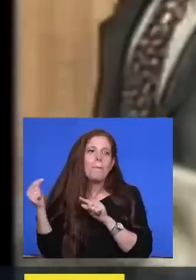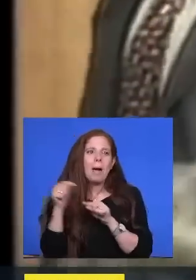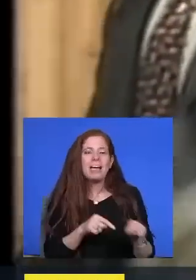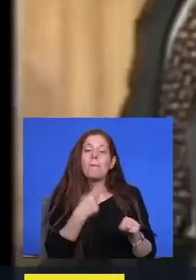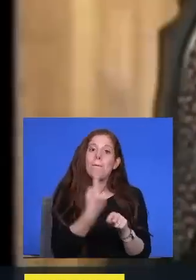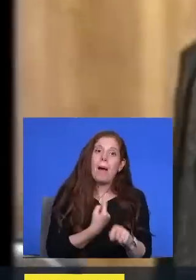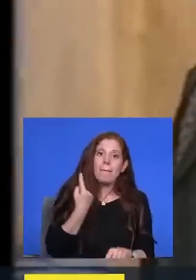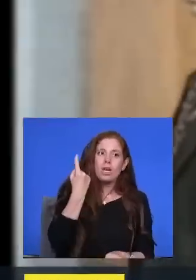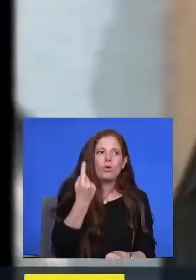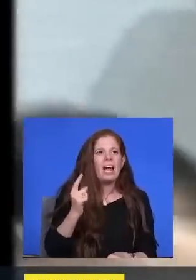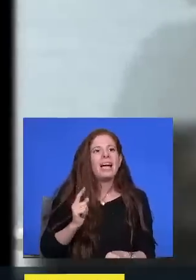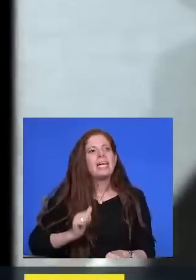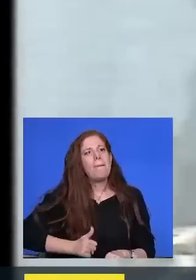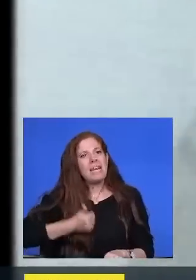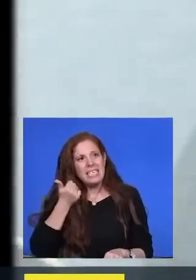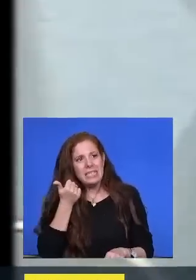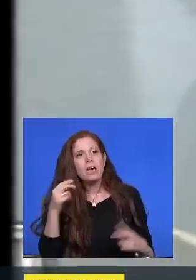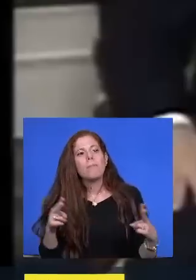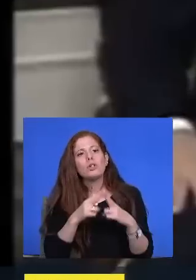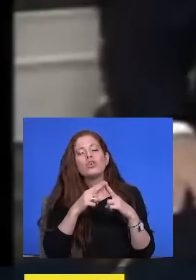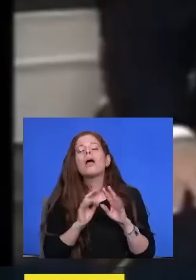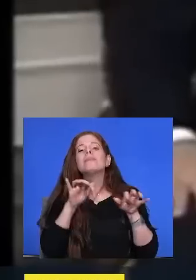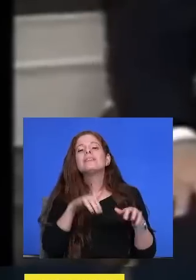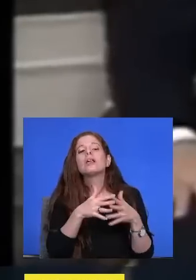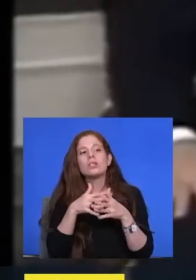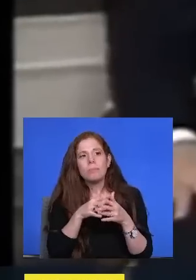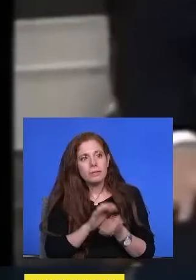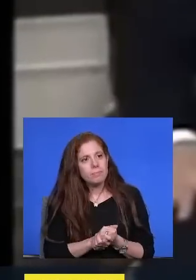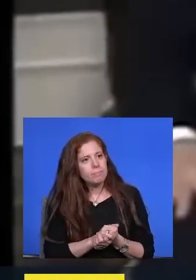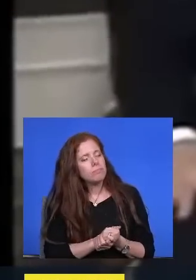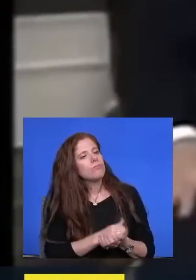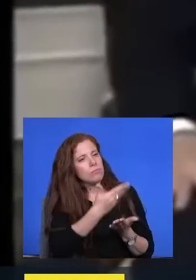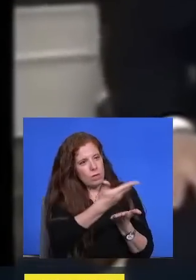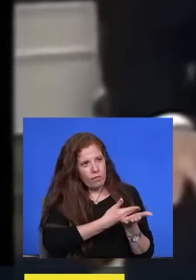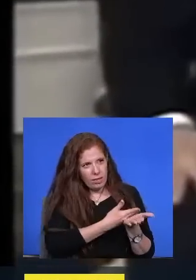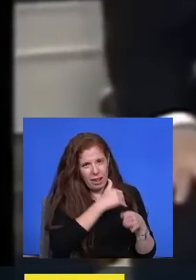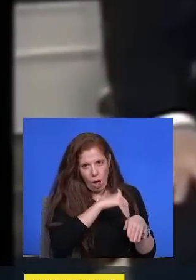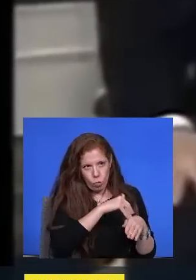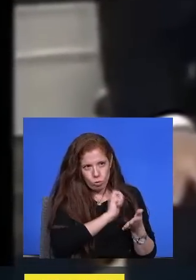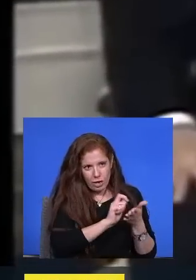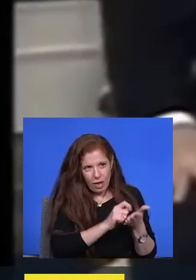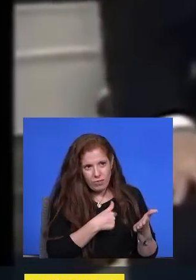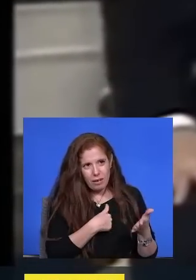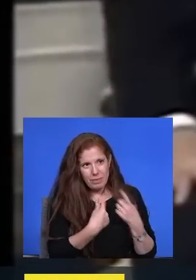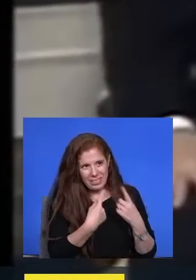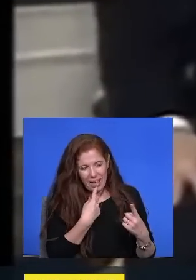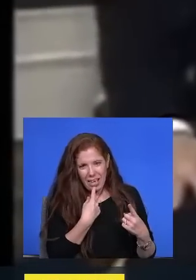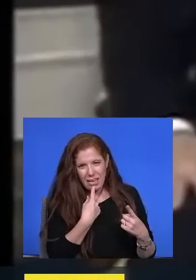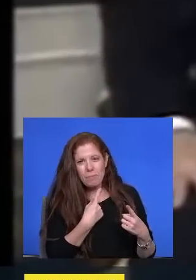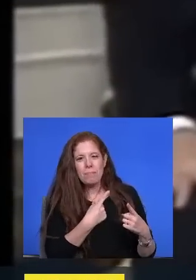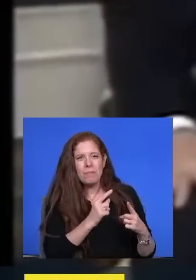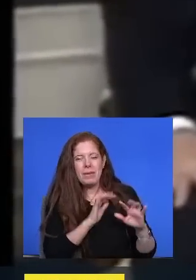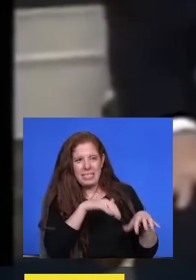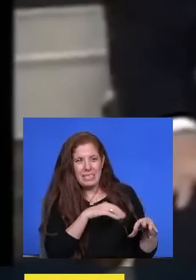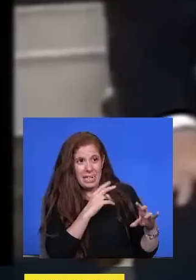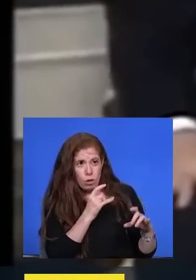הראשונה כמנהיג לפגישה עם נשיא ארצות הברית. I went over the notes of a conversation that I had with President Clinton a few months ago here.